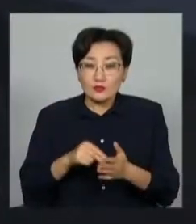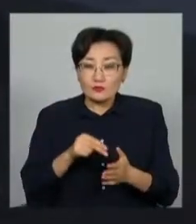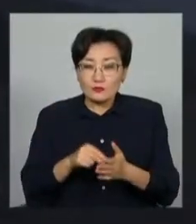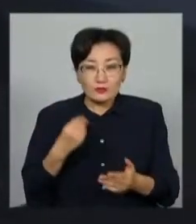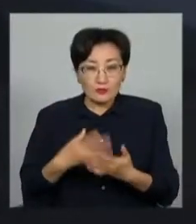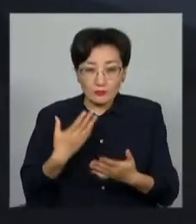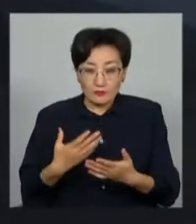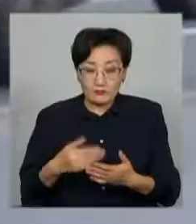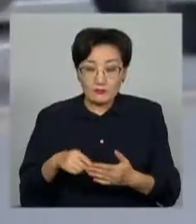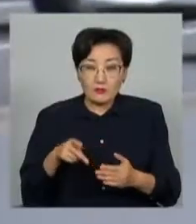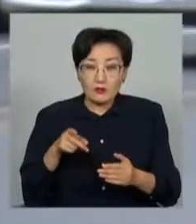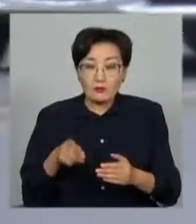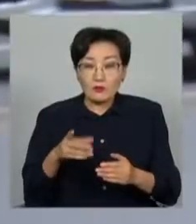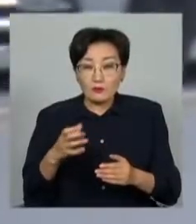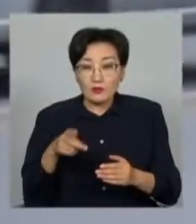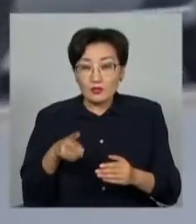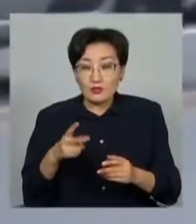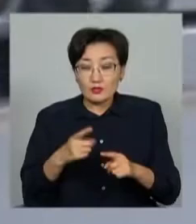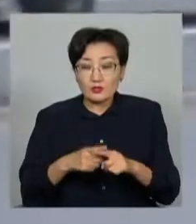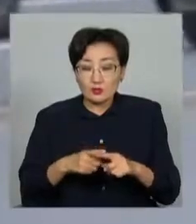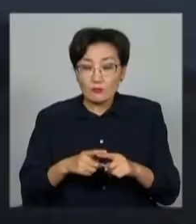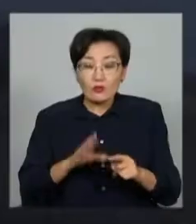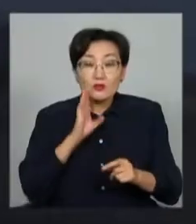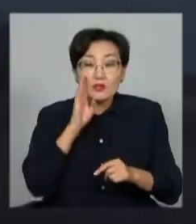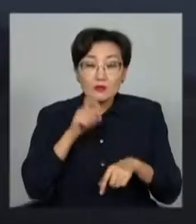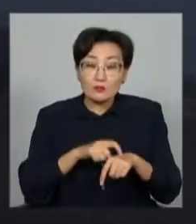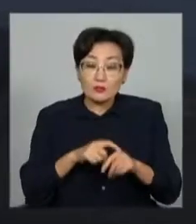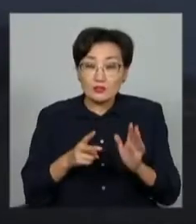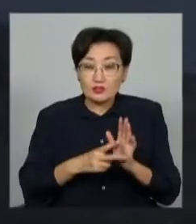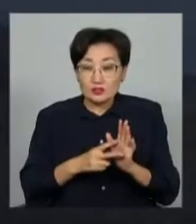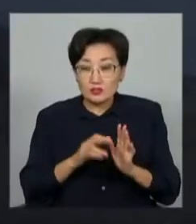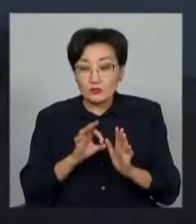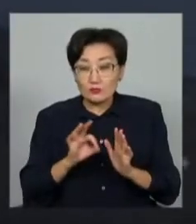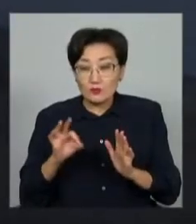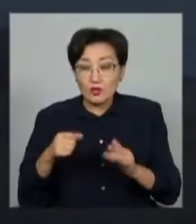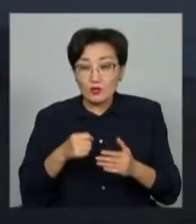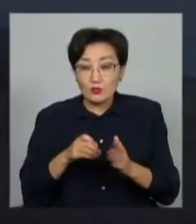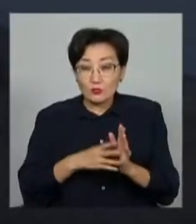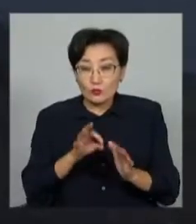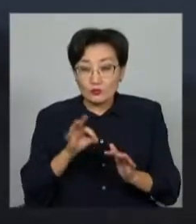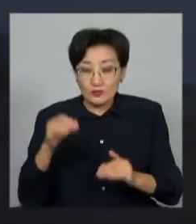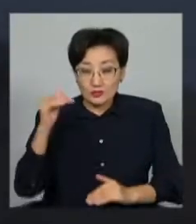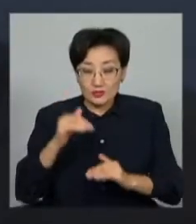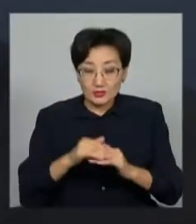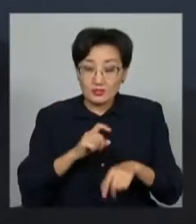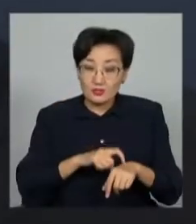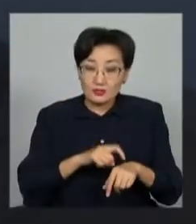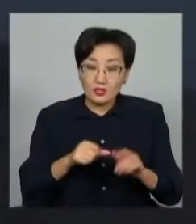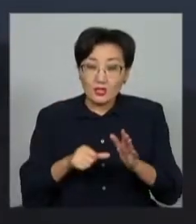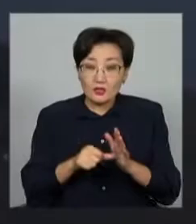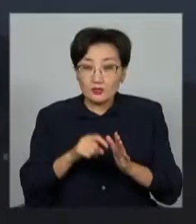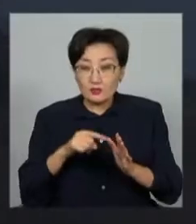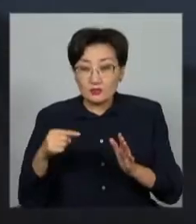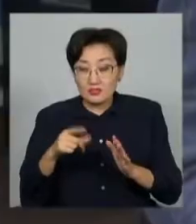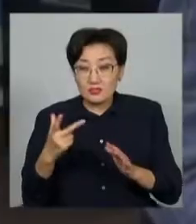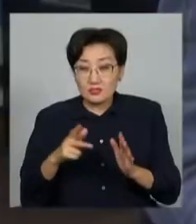иә. 1500-2500 мың. Таңертеңгі уақытта сағат 7-ден 9-ға дейін, кешкі сағат 6-дан